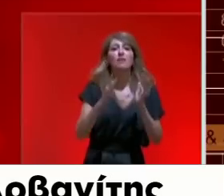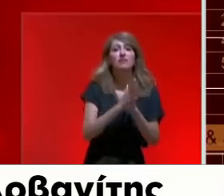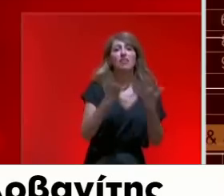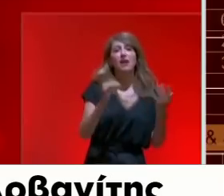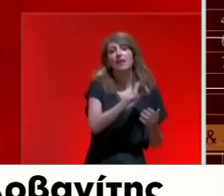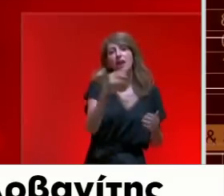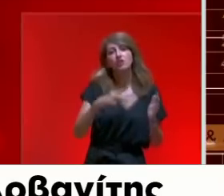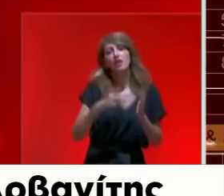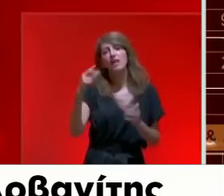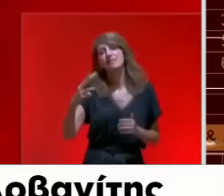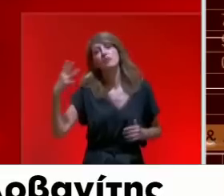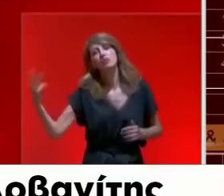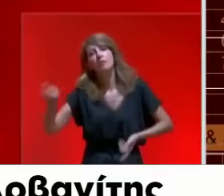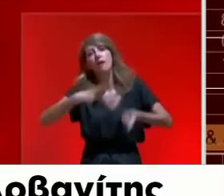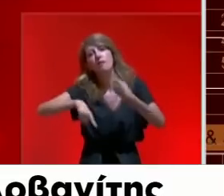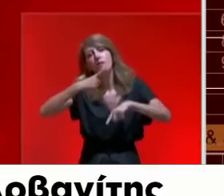συμμετοχή?